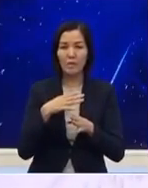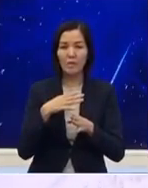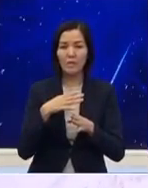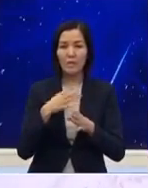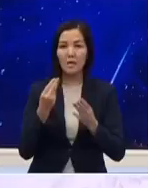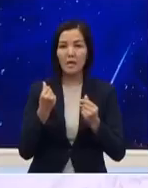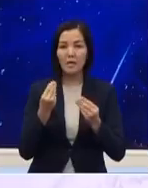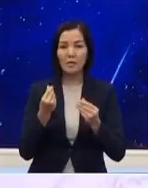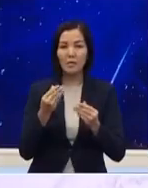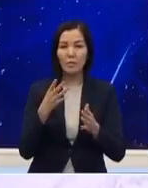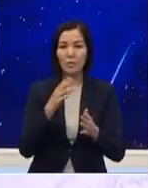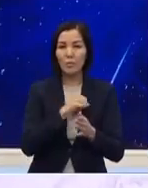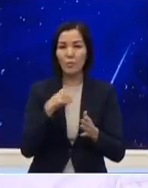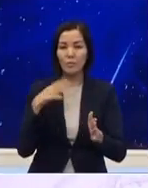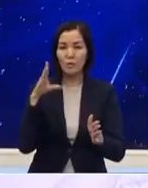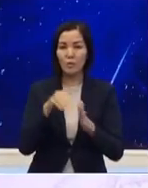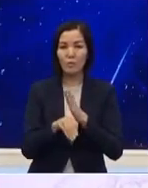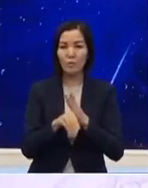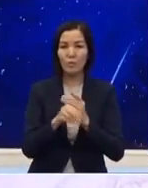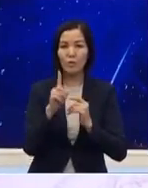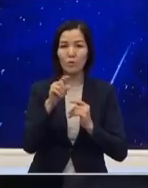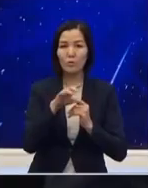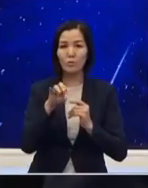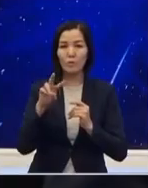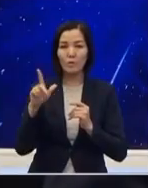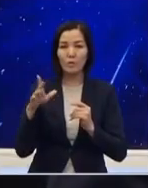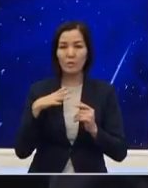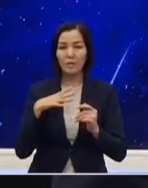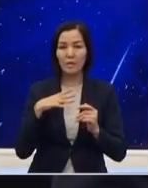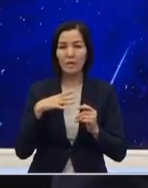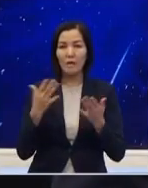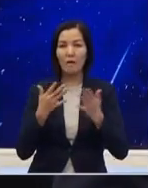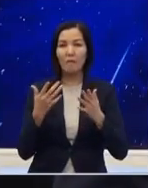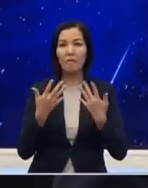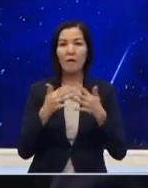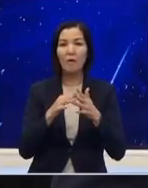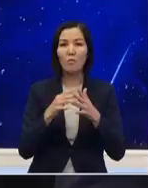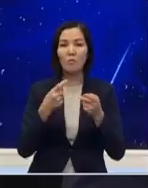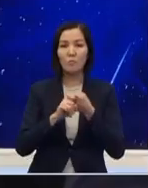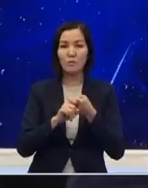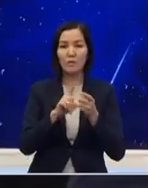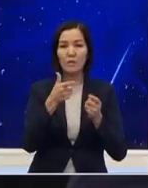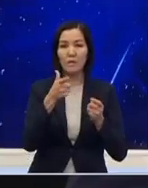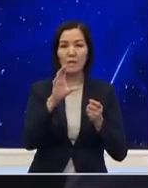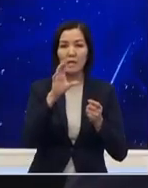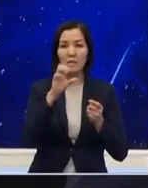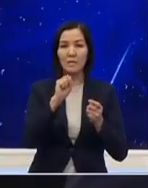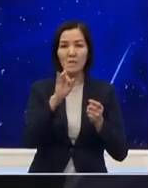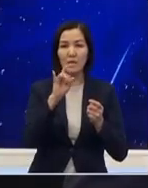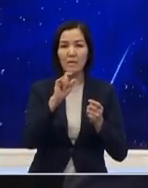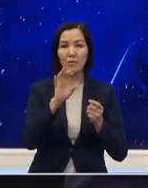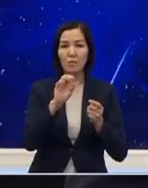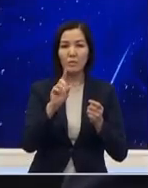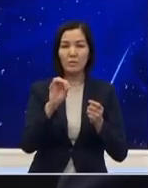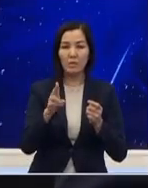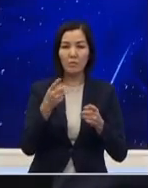капиталдың өзінің құйған суммасы 1 миллиард 100 миллион теңге. Қандай ауылда не болады? Газдандырды. Сарыжүк. Тек Сарыжүк? Пока только